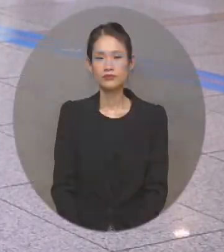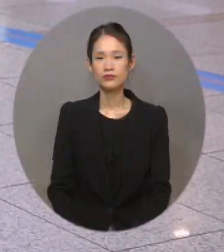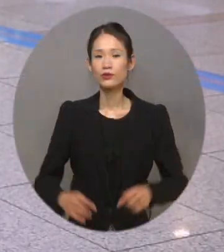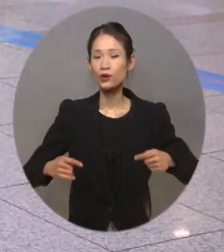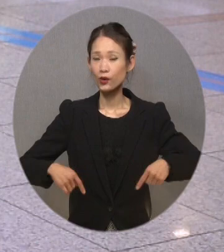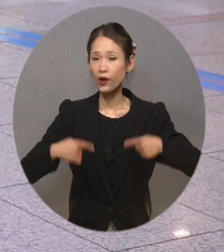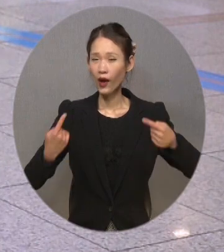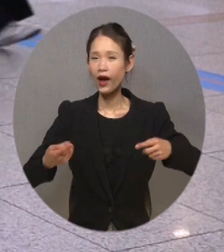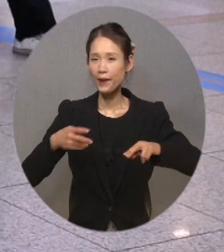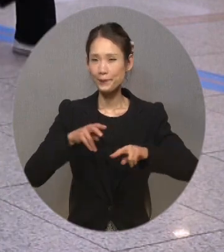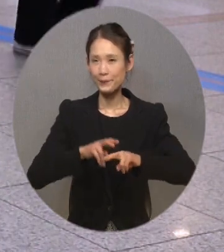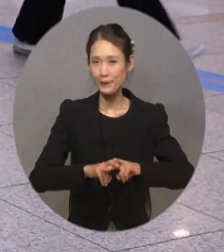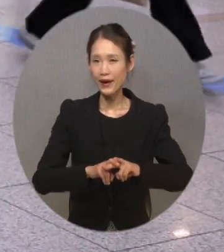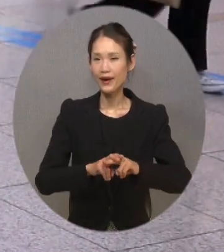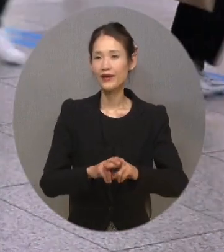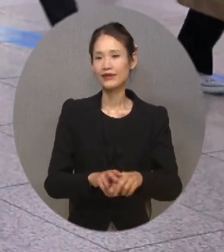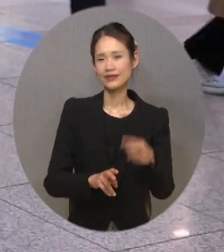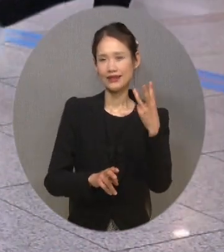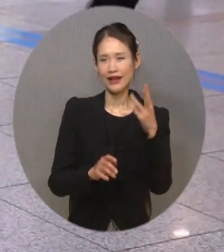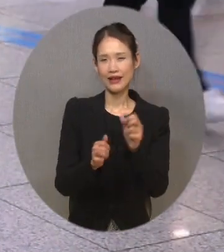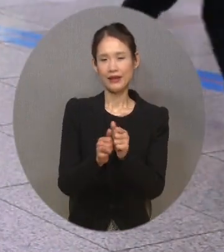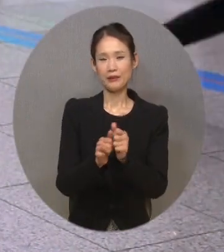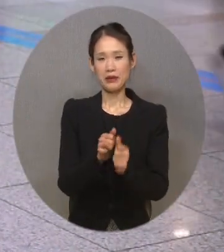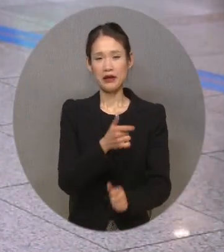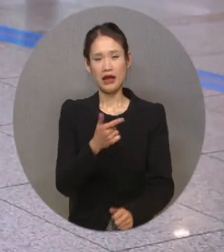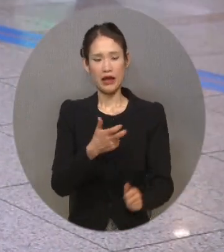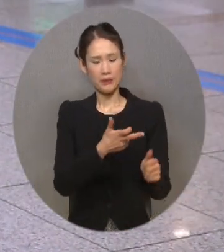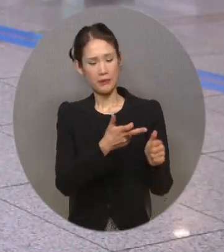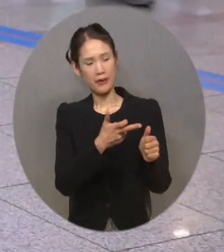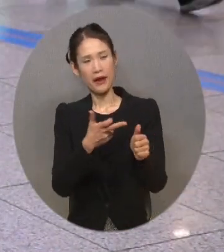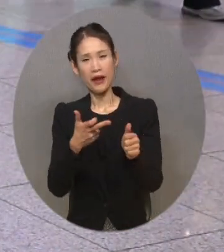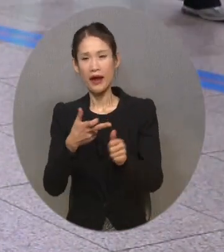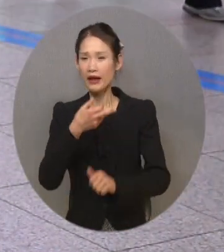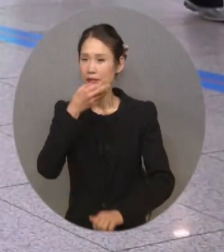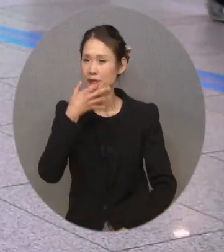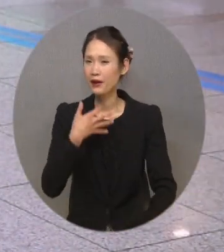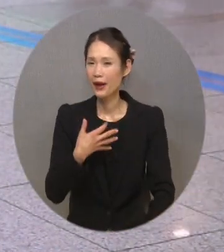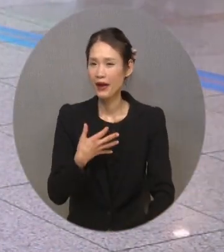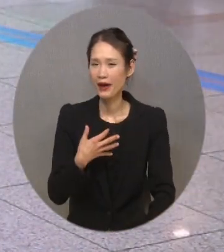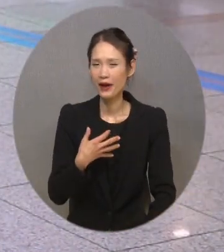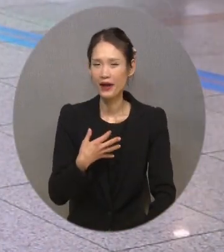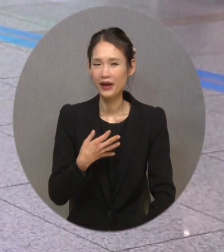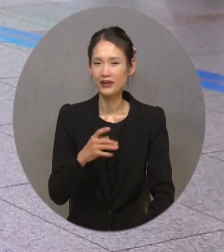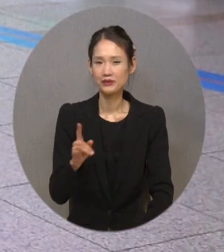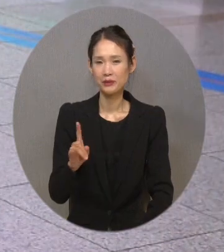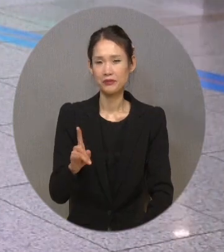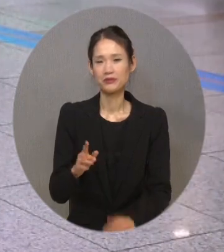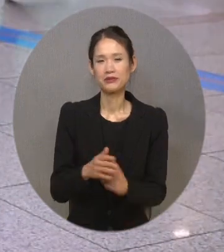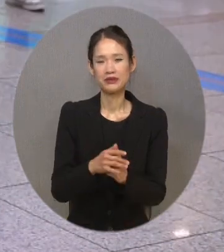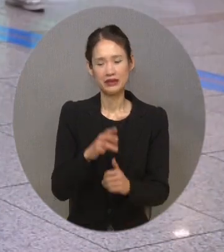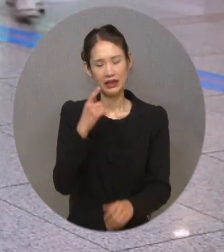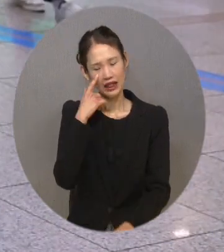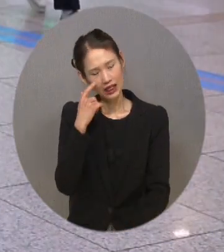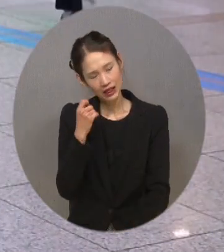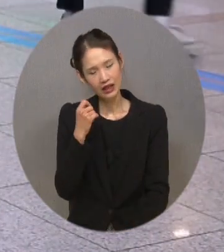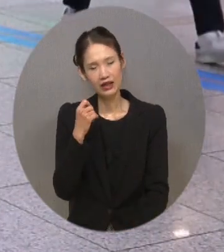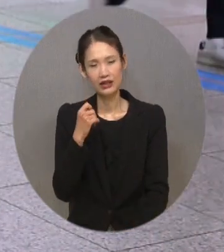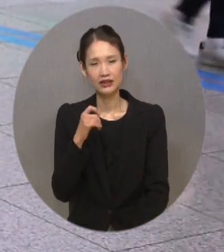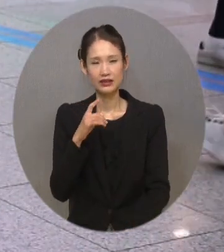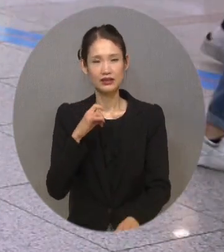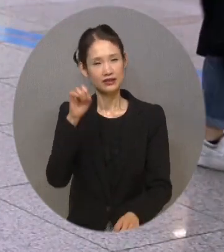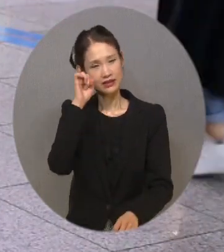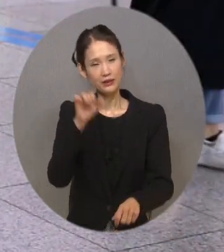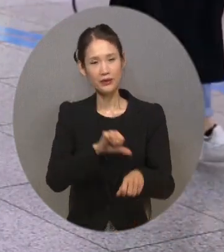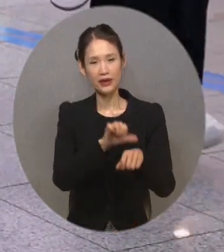미처 탄세 남자 이거 너무 힘든 것 같아 촬영하는 게. 아 졸려. 아니 새벽에 이게 5시 일어나가지고. 나 4시